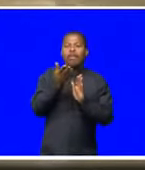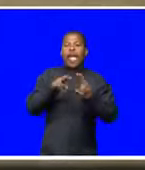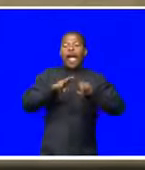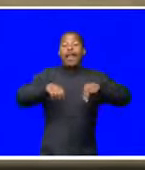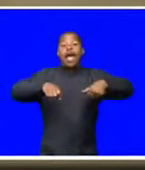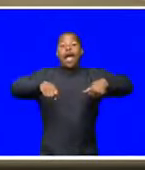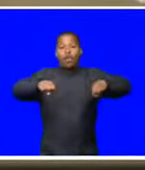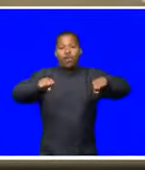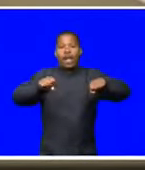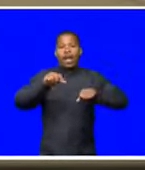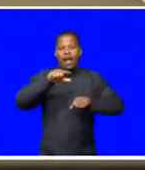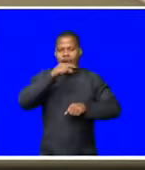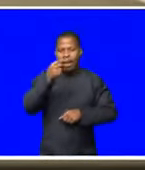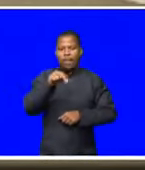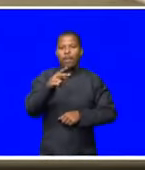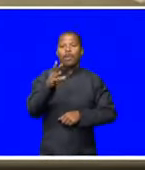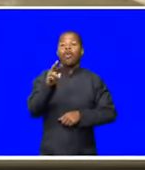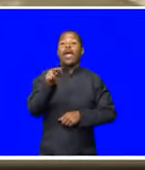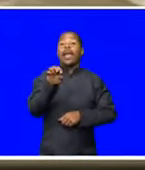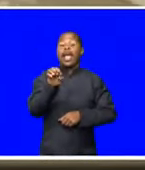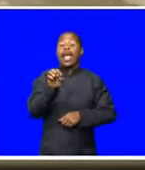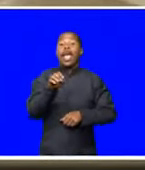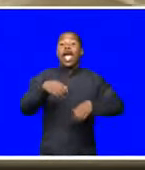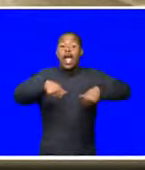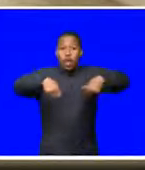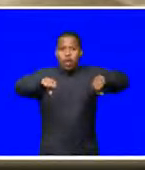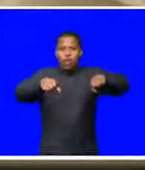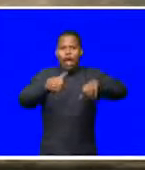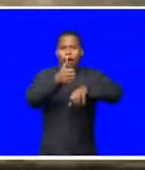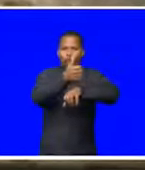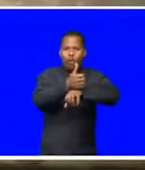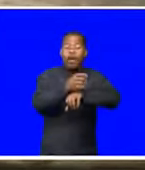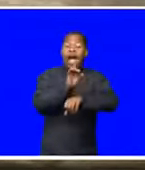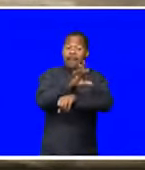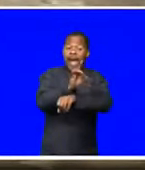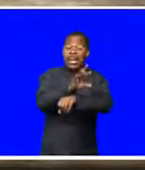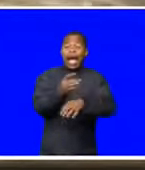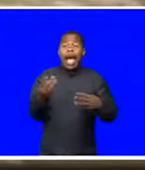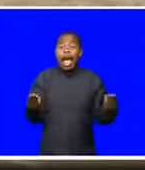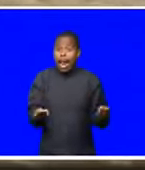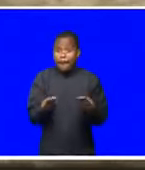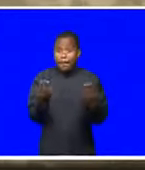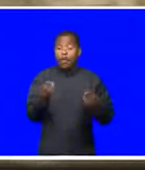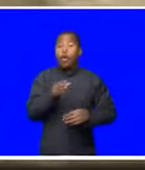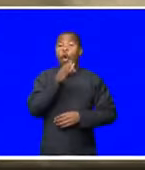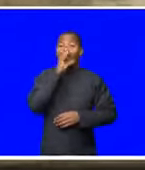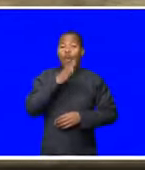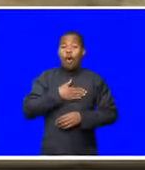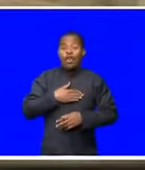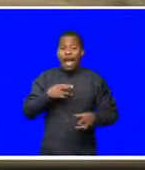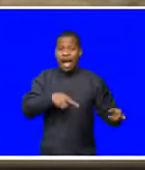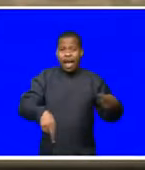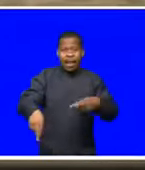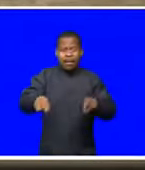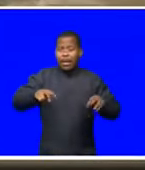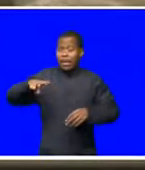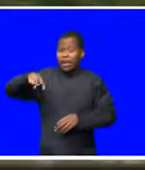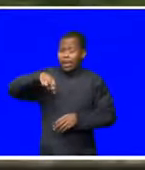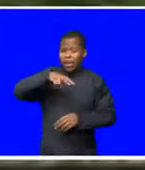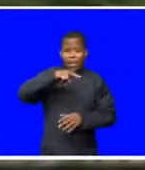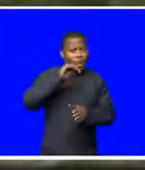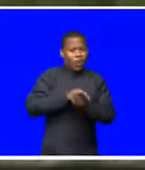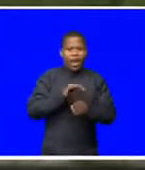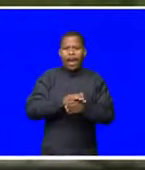kule nkhundla uthi sive yasewele ngekucophelela lokusetulu njengoba lo mfula ugcwele uyaphuphuma kunadidi imvula